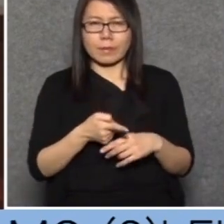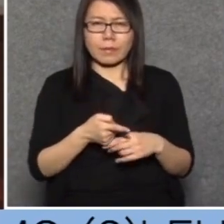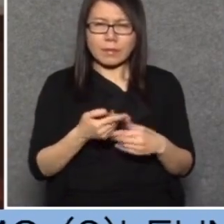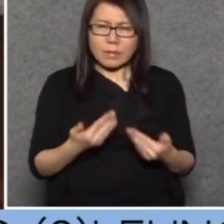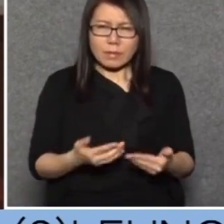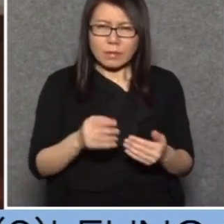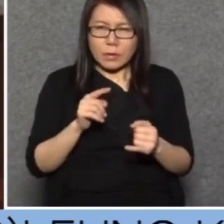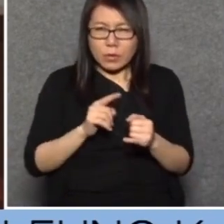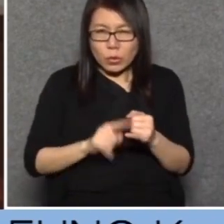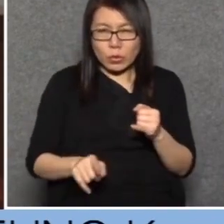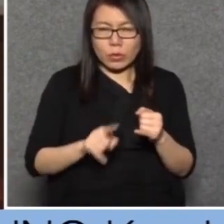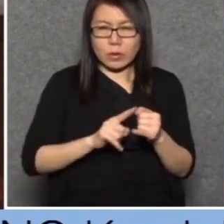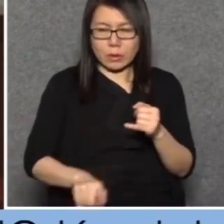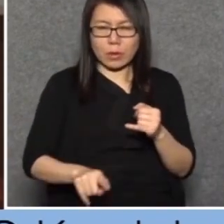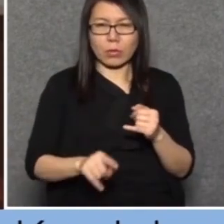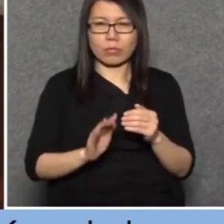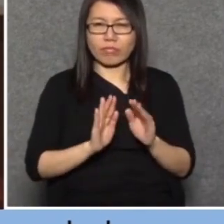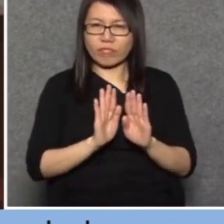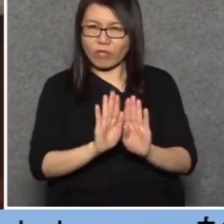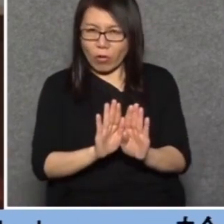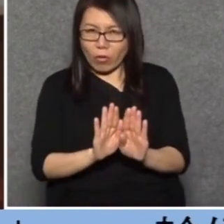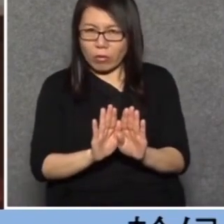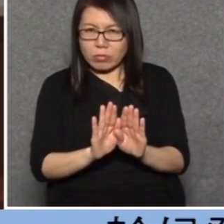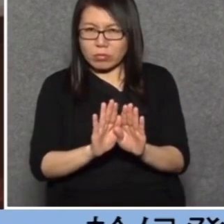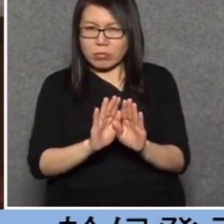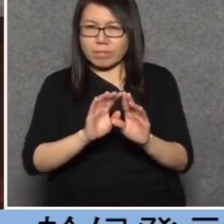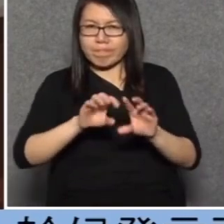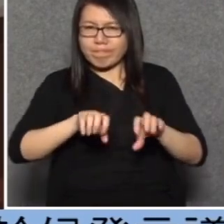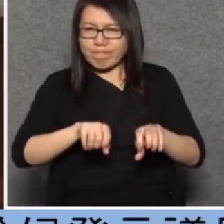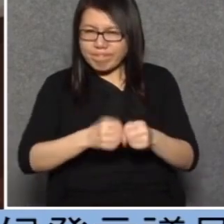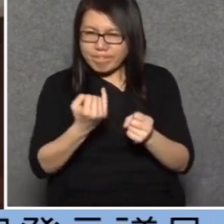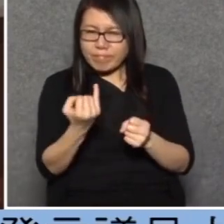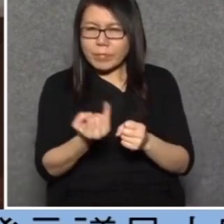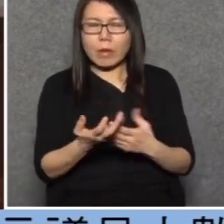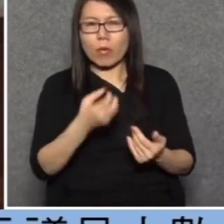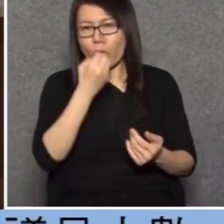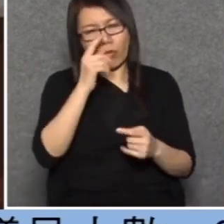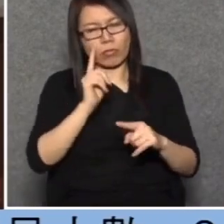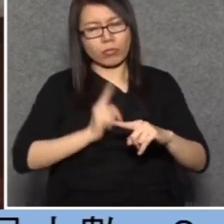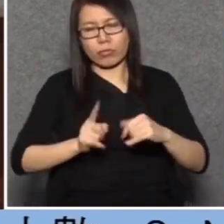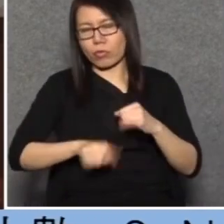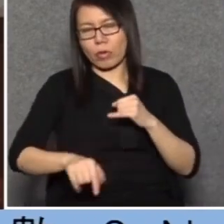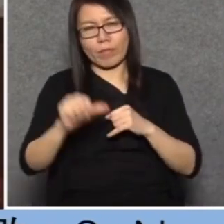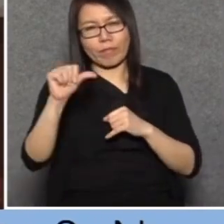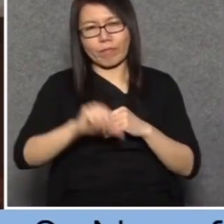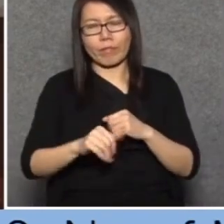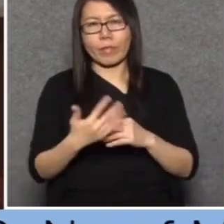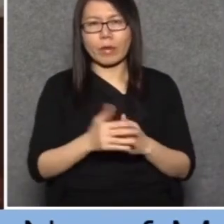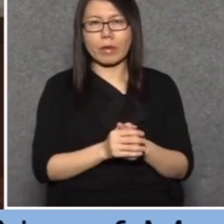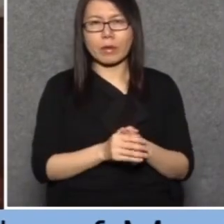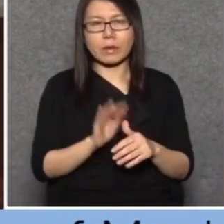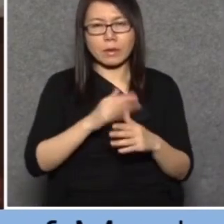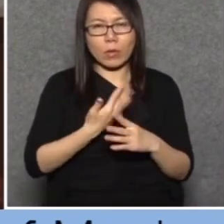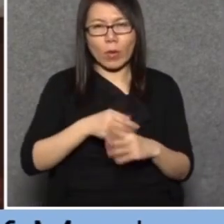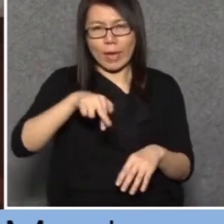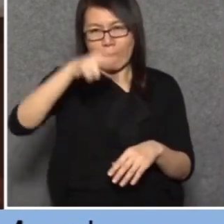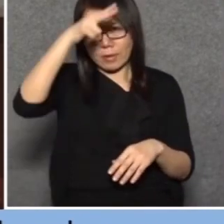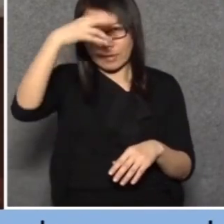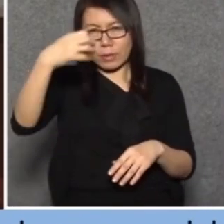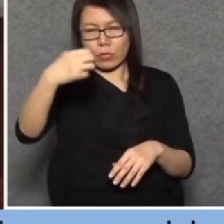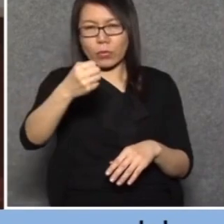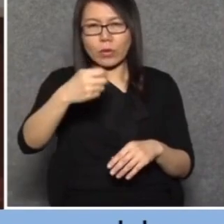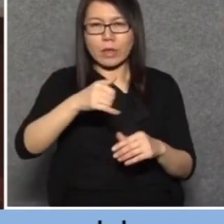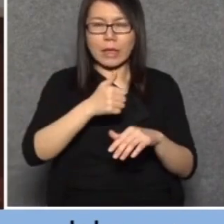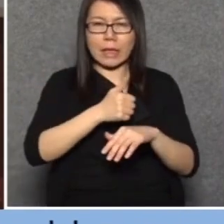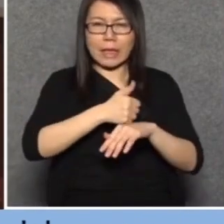最後一道防線都守唔住嘅話咧，香港基本上就玩完。因為我哋嘅行政權咧，根據